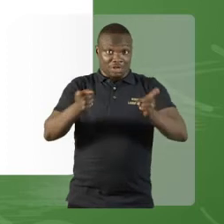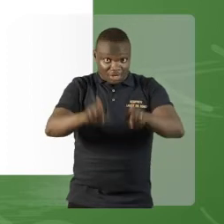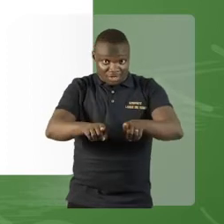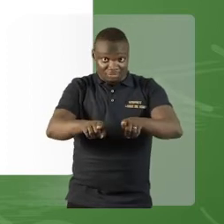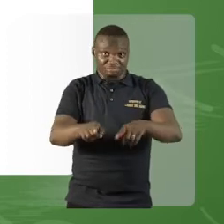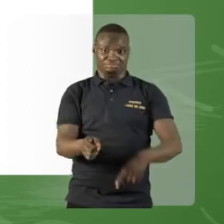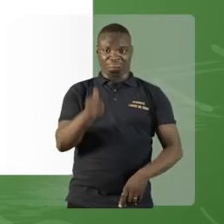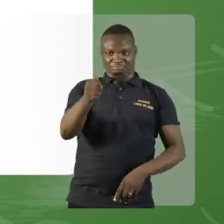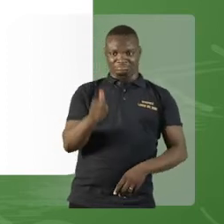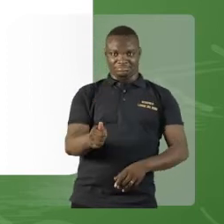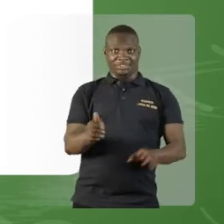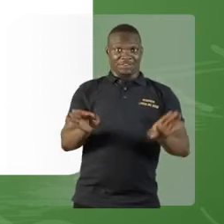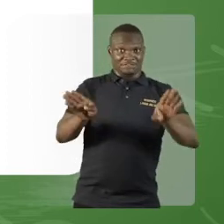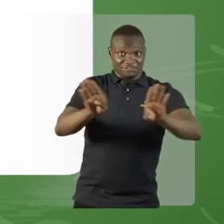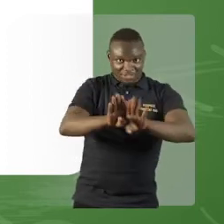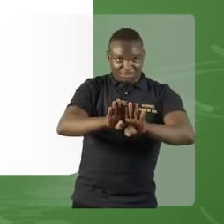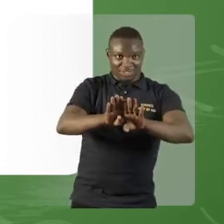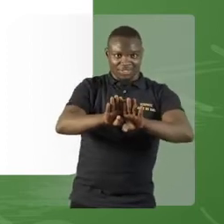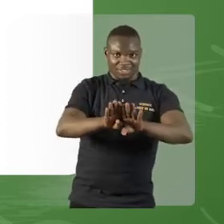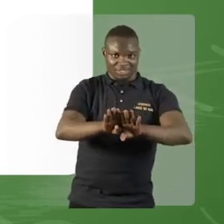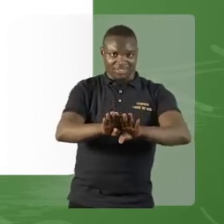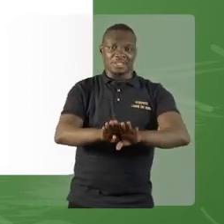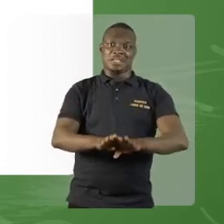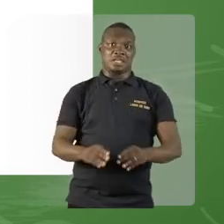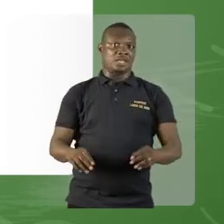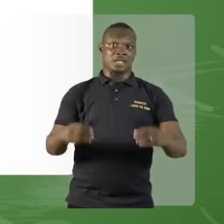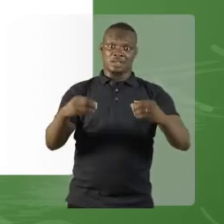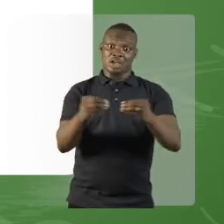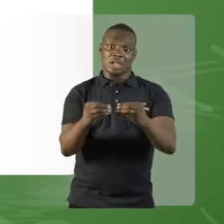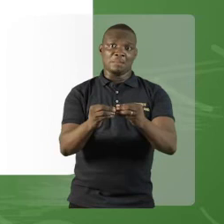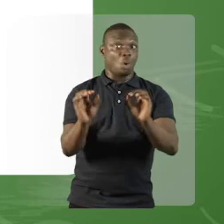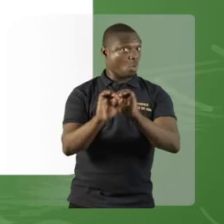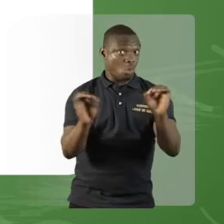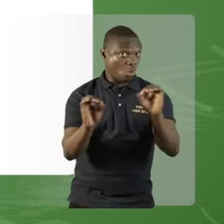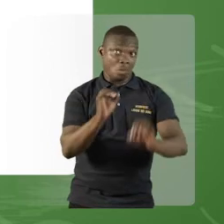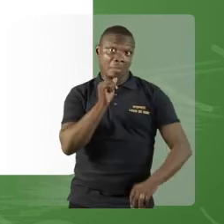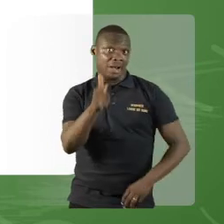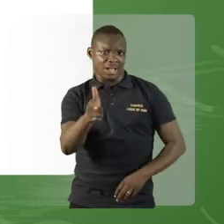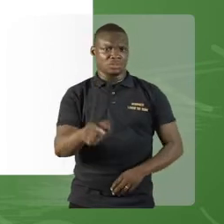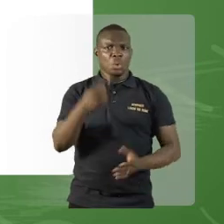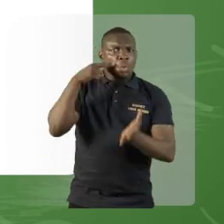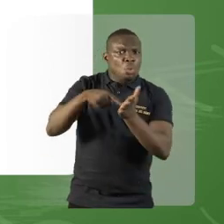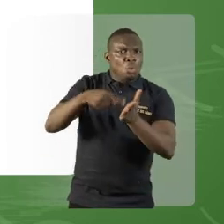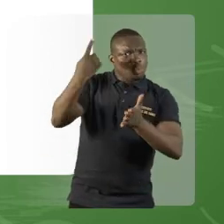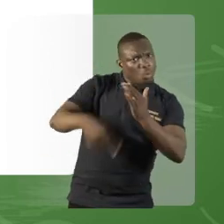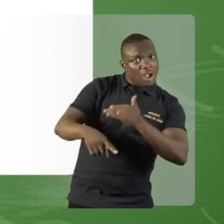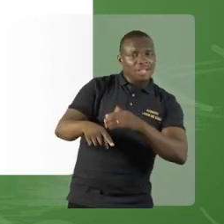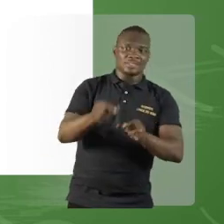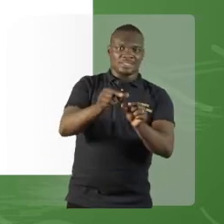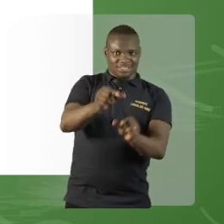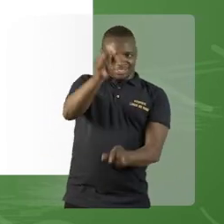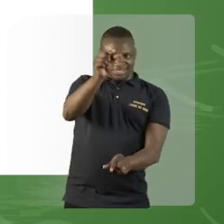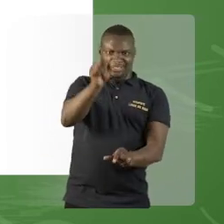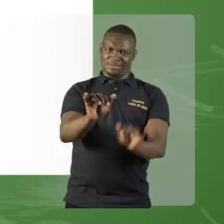l'interrupteur est fermé et en l'absence de l'aimant, on constate que la tige reste toujours